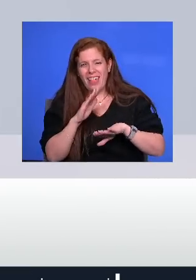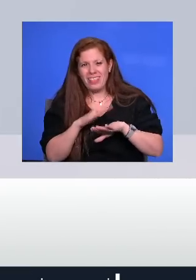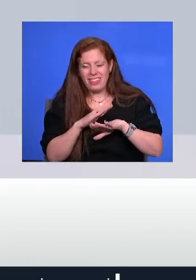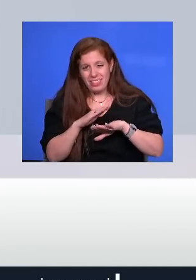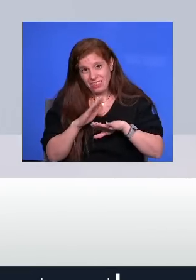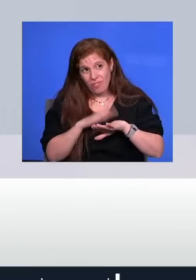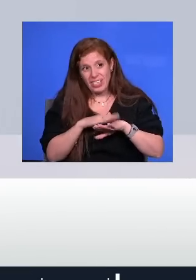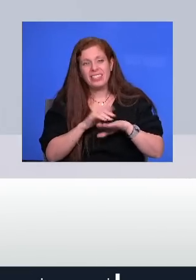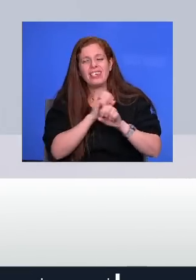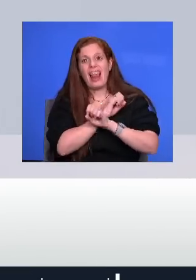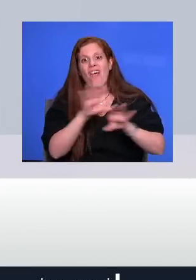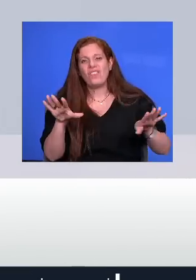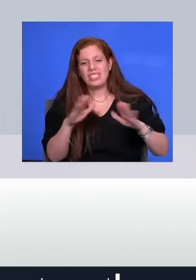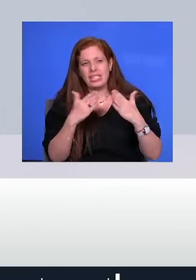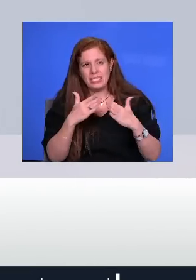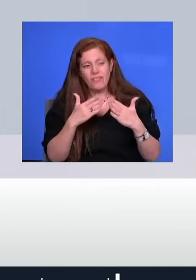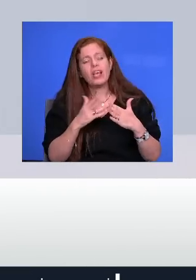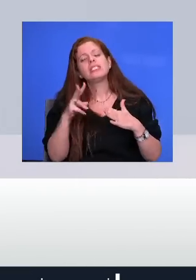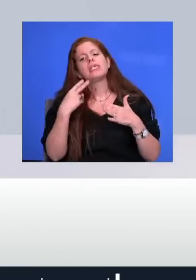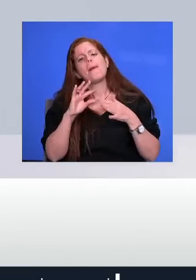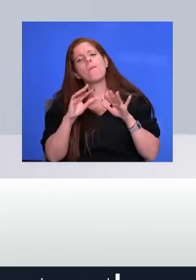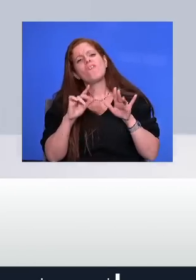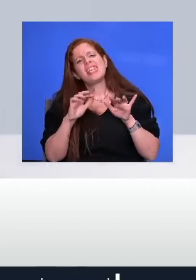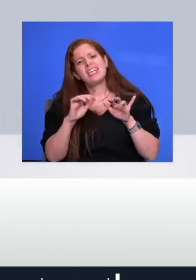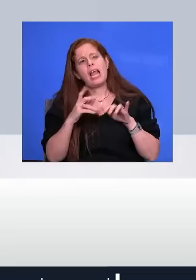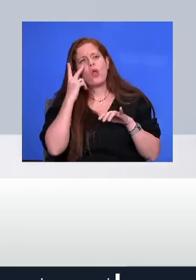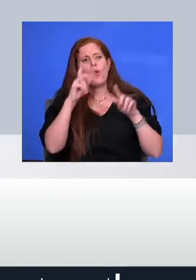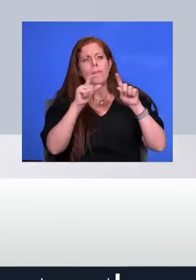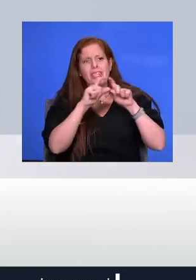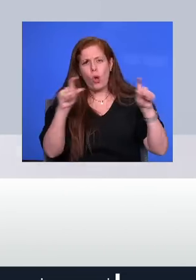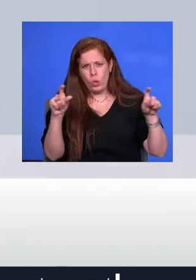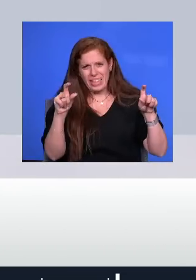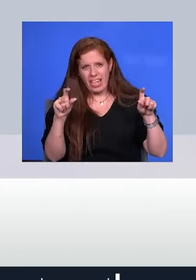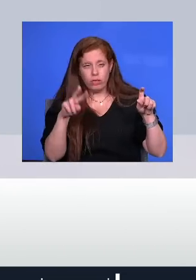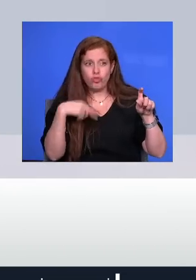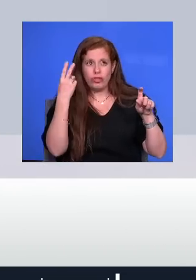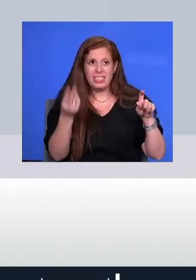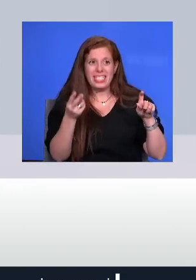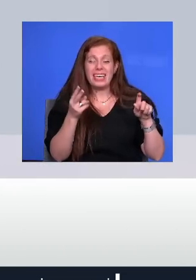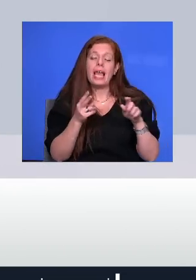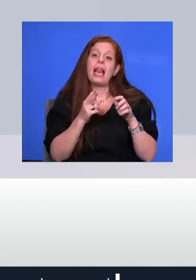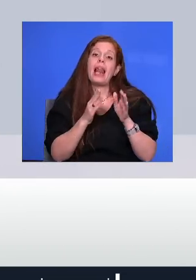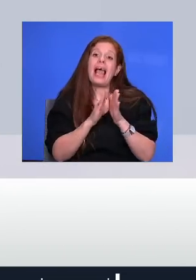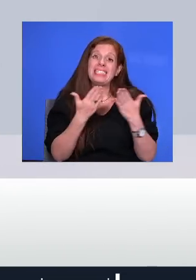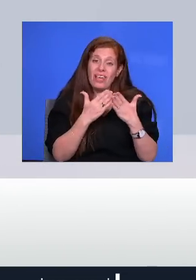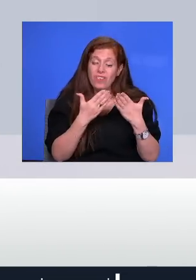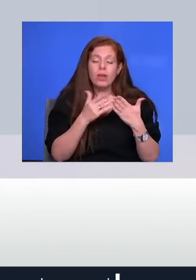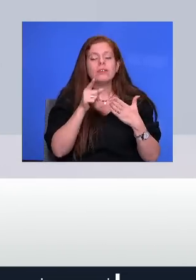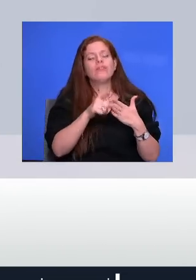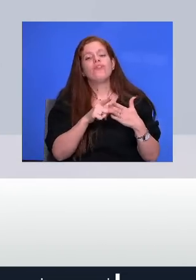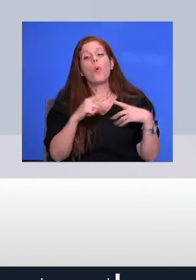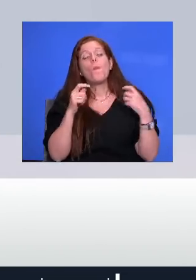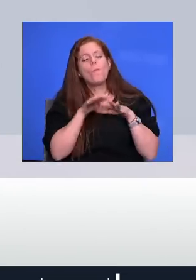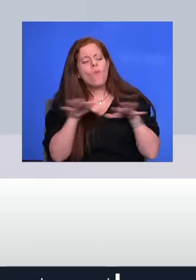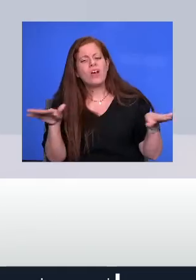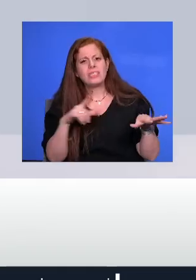להיות מופץ בתצורה דיגיטלית. אנחנו רואים את הכותרת שצפויה להיות לספר הזה, והוא יופץ לכל משרתי צה"ל. הוא